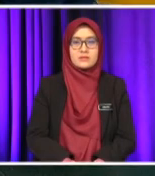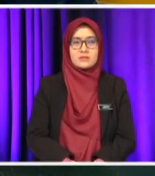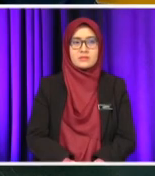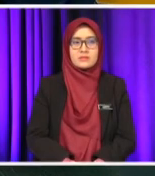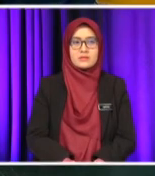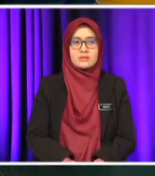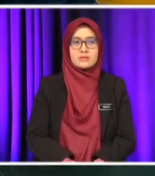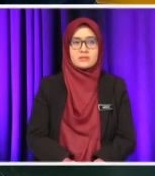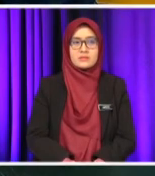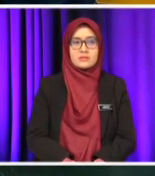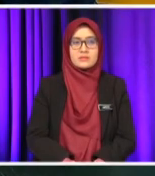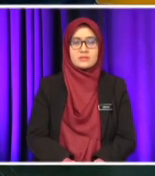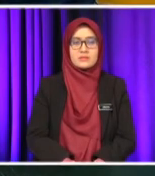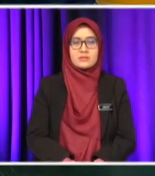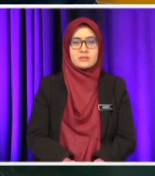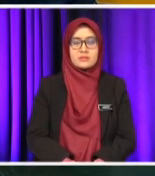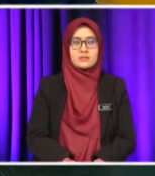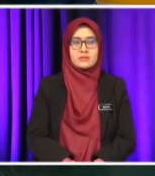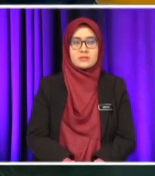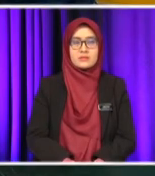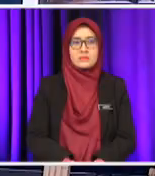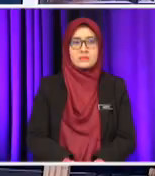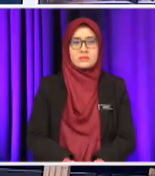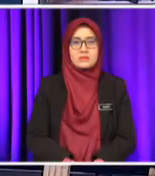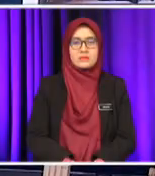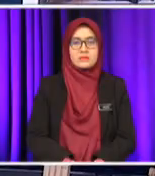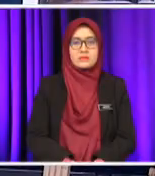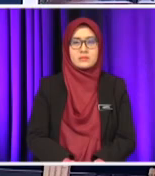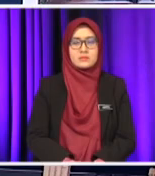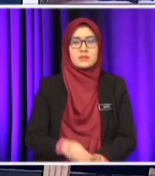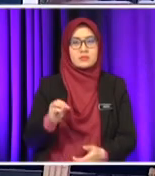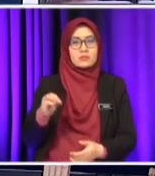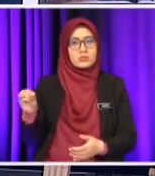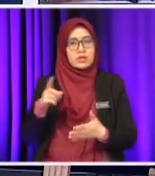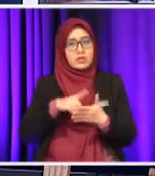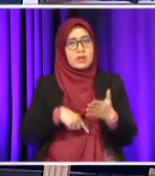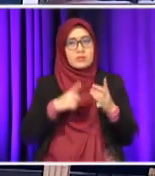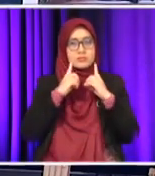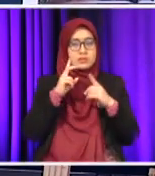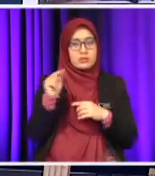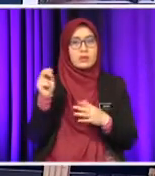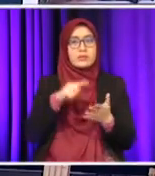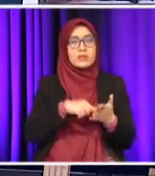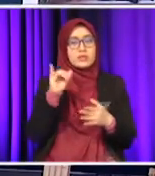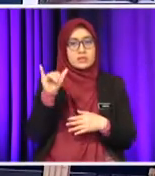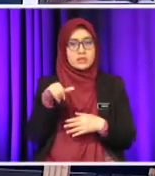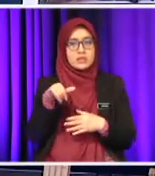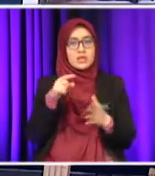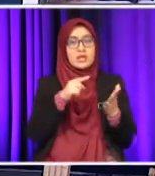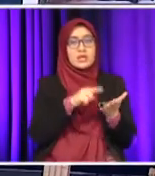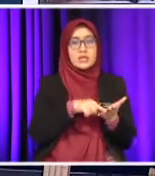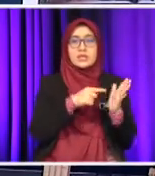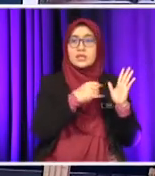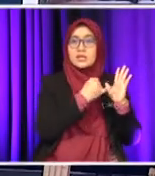nah ini saya nak minta murid-murid di rumah atau yang sering melihat ini tolong jawab kan apa Ini tinggal lagi satu Coy ini iklan apa